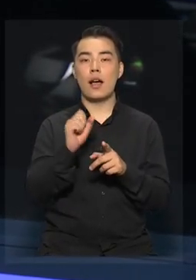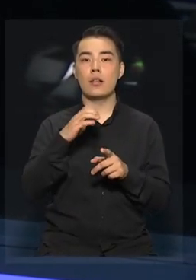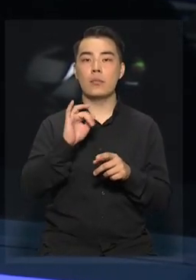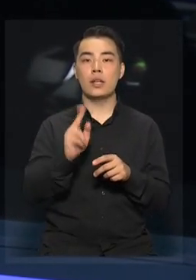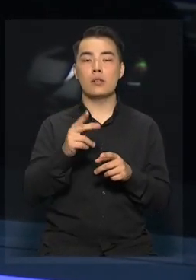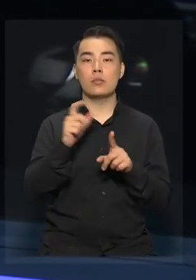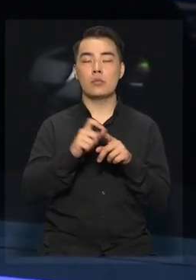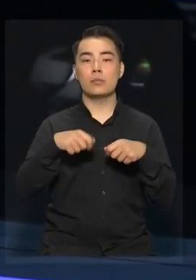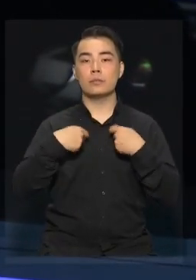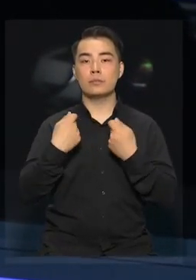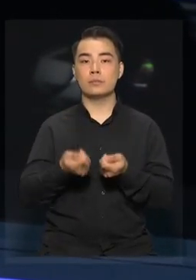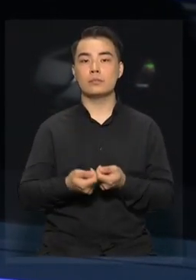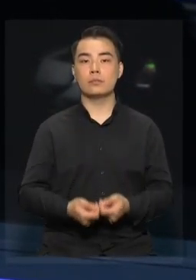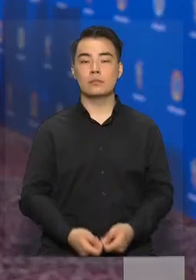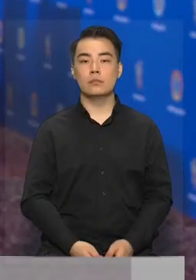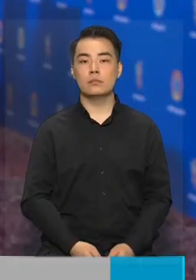Тойбек тарқатып айтсын.